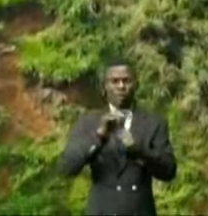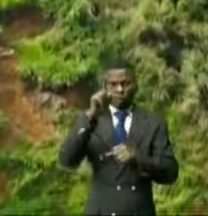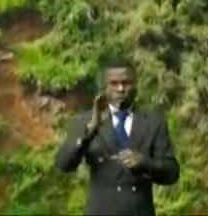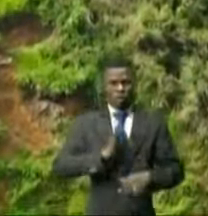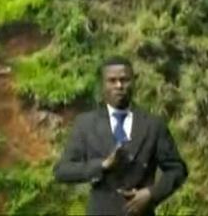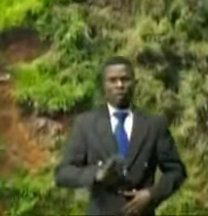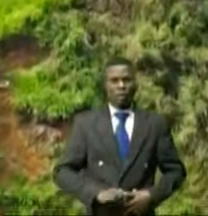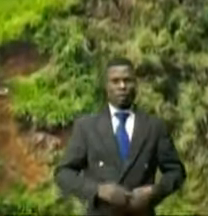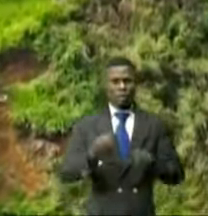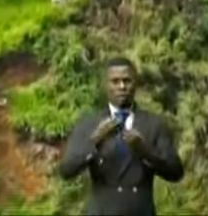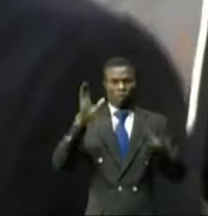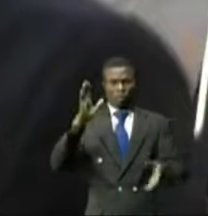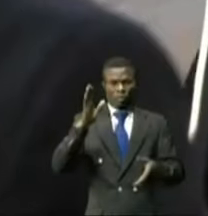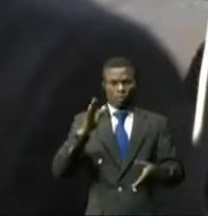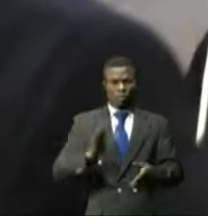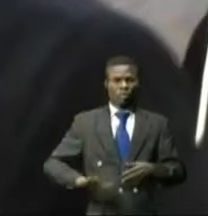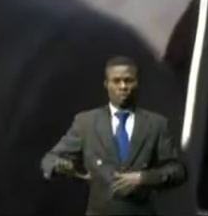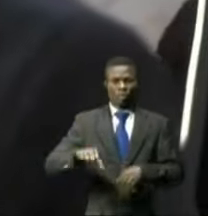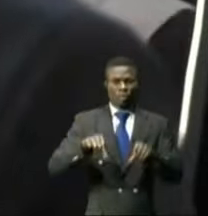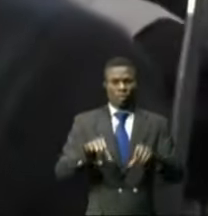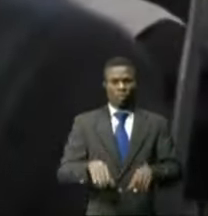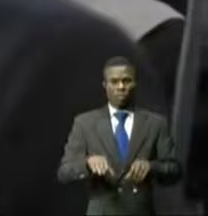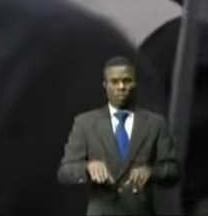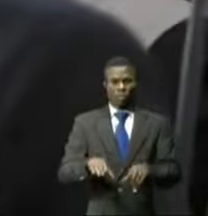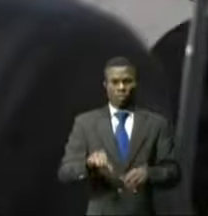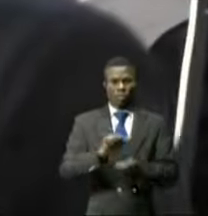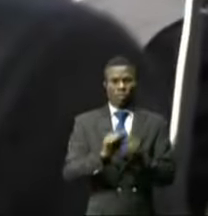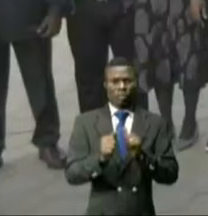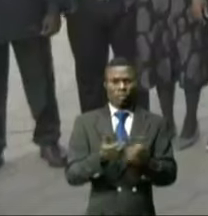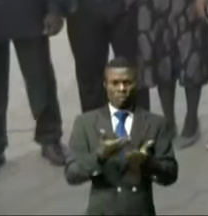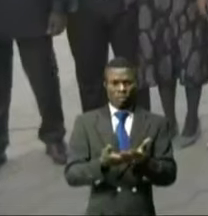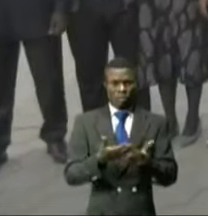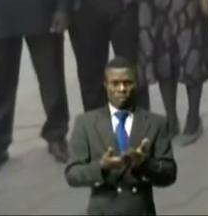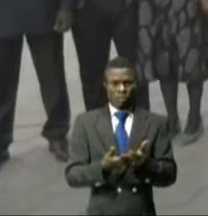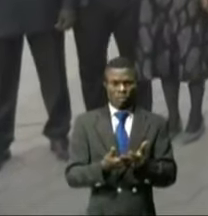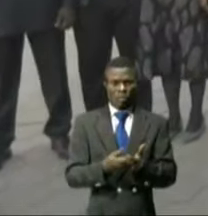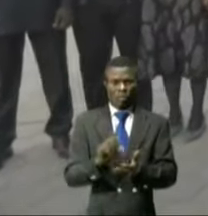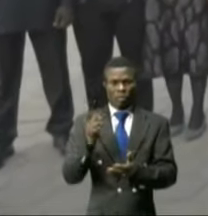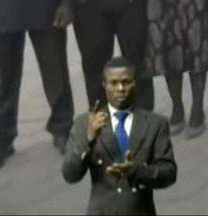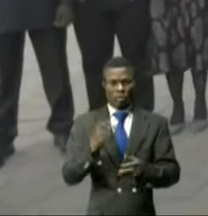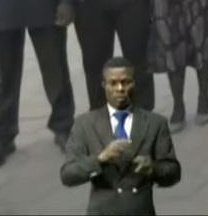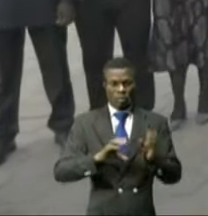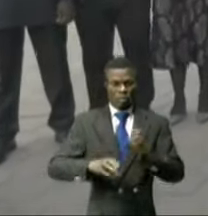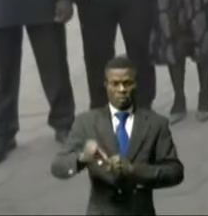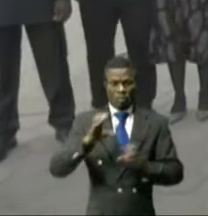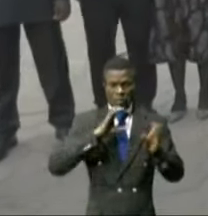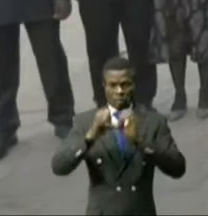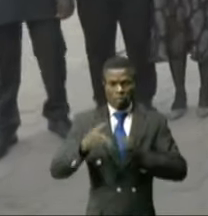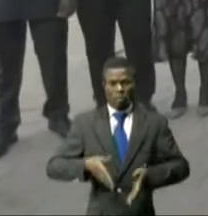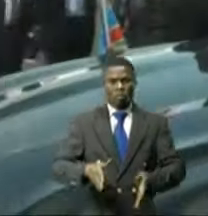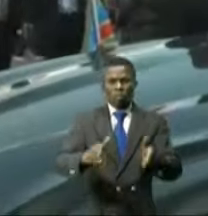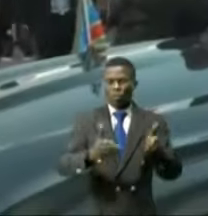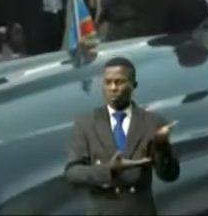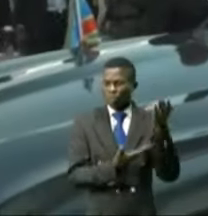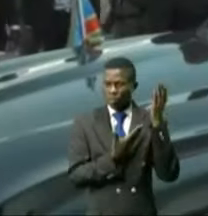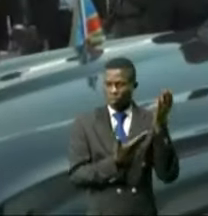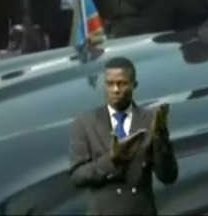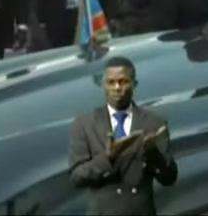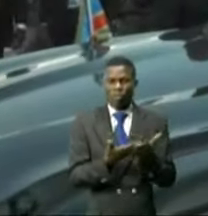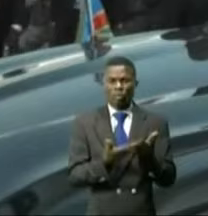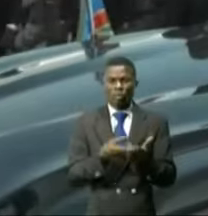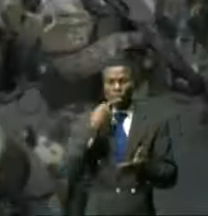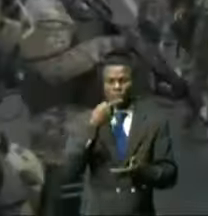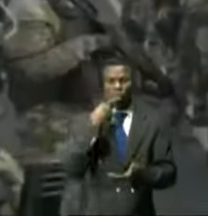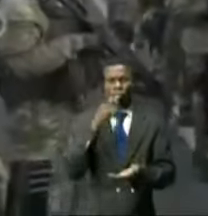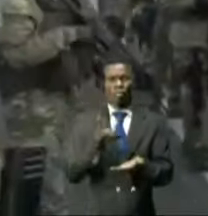La richesse qui régorge la RD Congo peut être accessible à tous. Seules les voies de communication routière sont une issue par